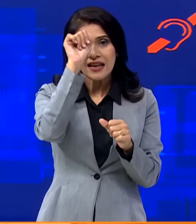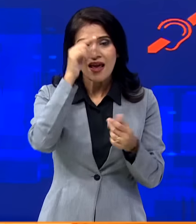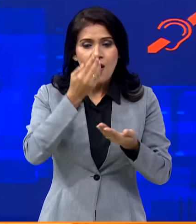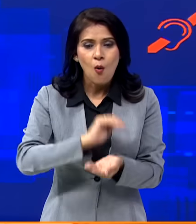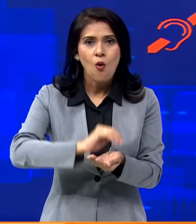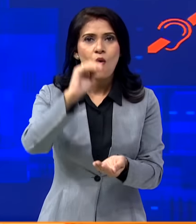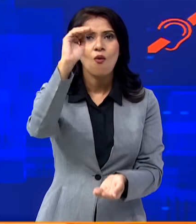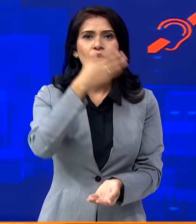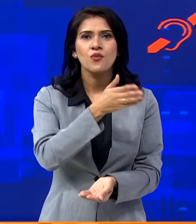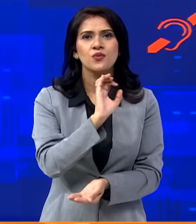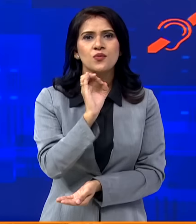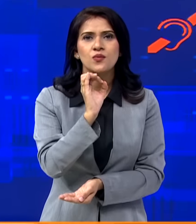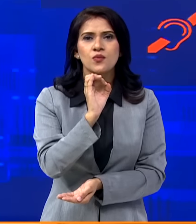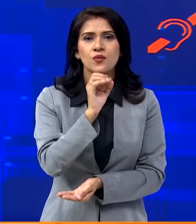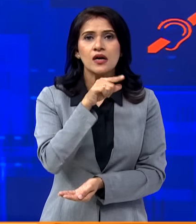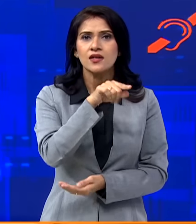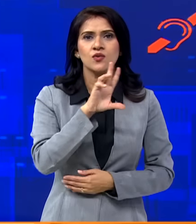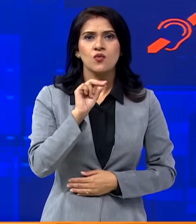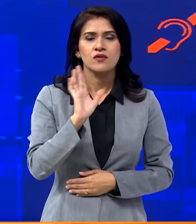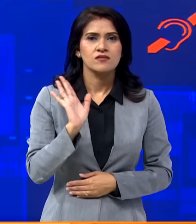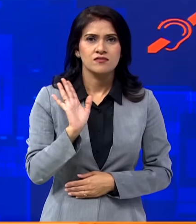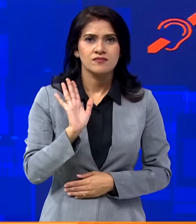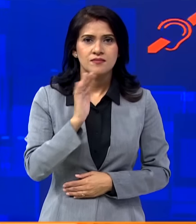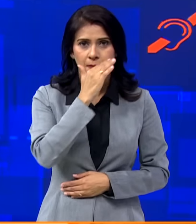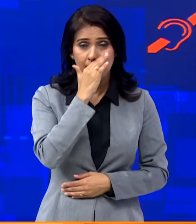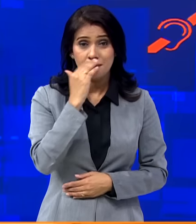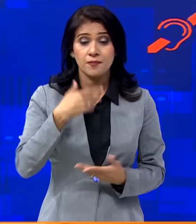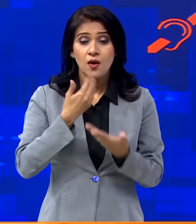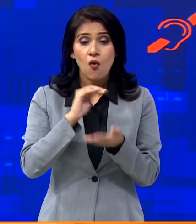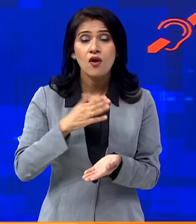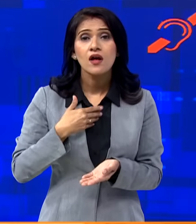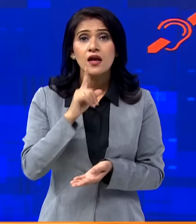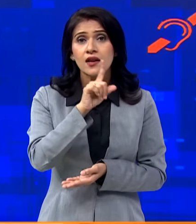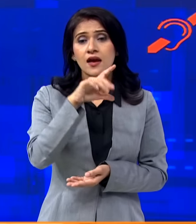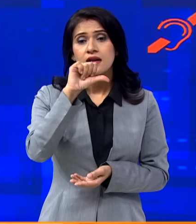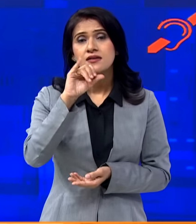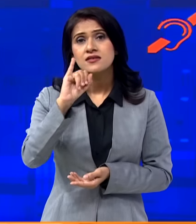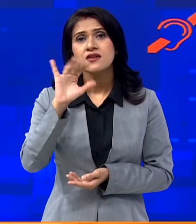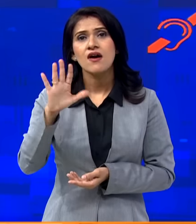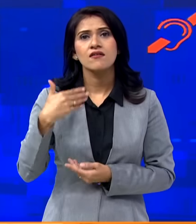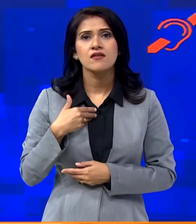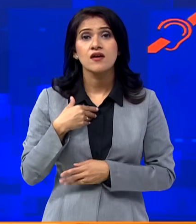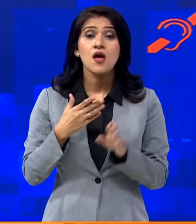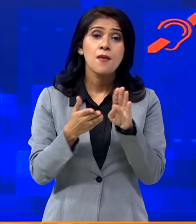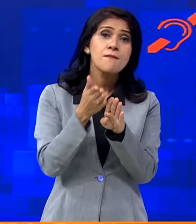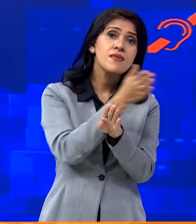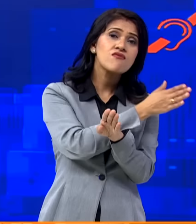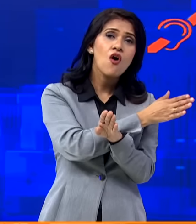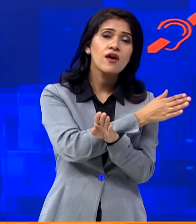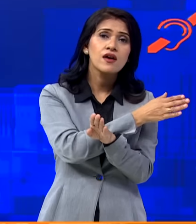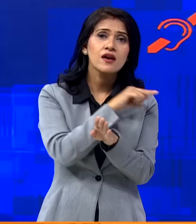है मुझे बताओ मेरा जन्म हुआ 1965 में उससे पहले कांग्रेस 42 बार टूट चुकी थी वह